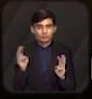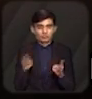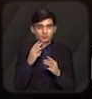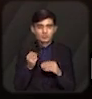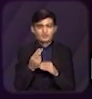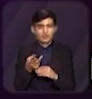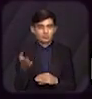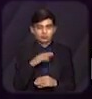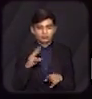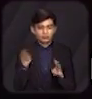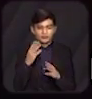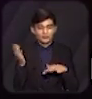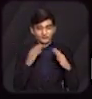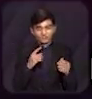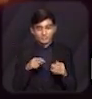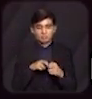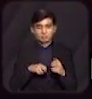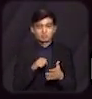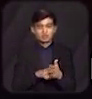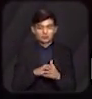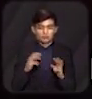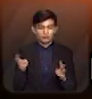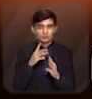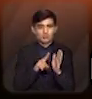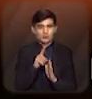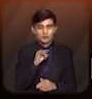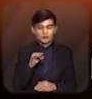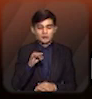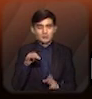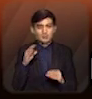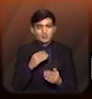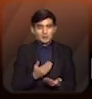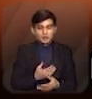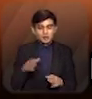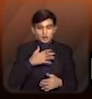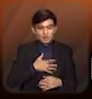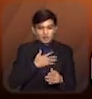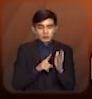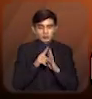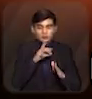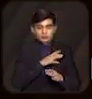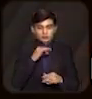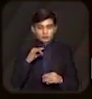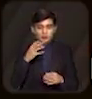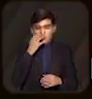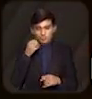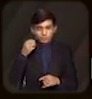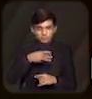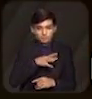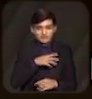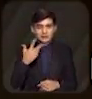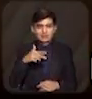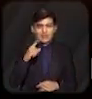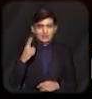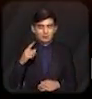өрттің өршуін әкеліп соққан. Тараздағы шағын аудандардың арасында да жалын шығып, тұрғындардың зәре құтын қашырған. Күн күрт жылынып, 31 өрт